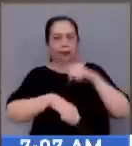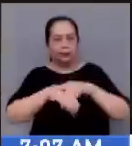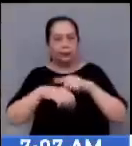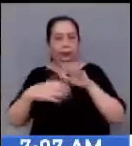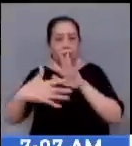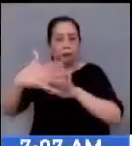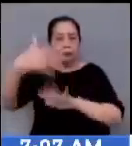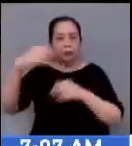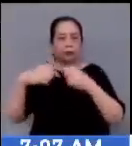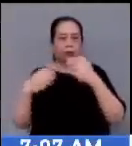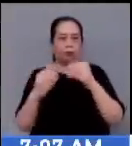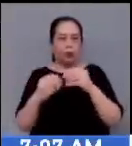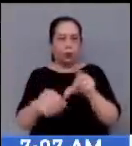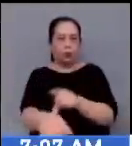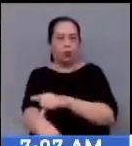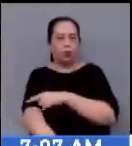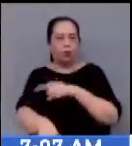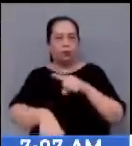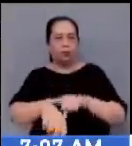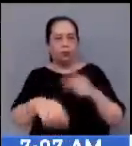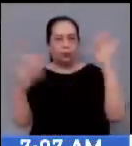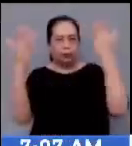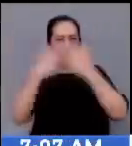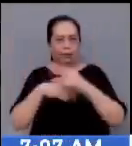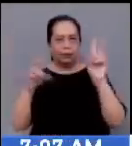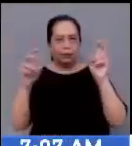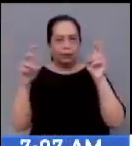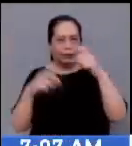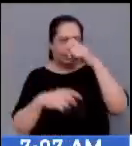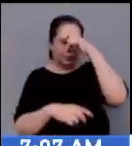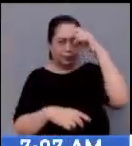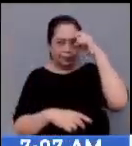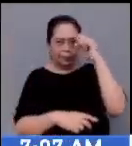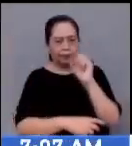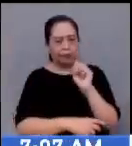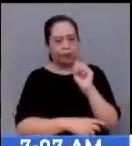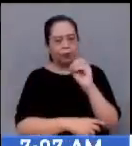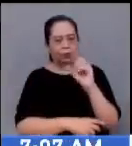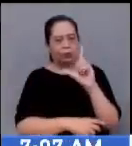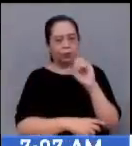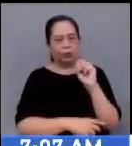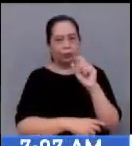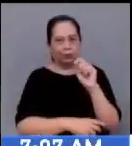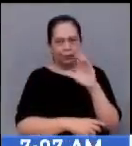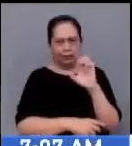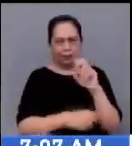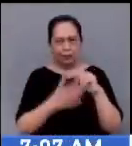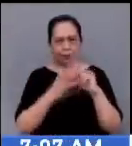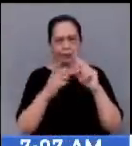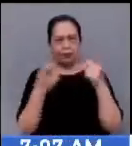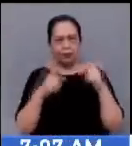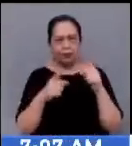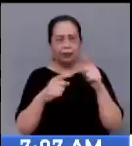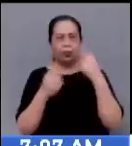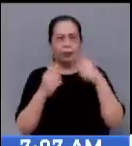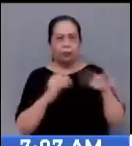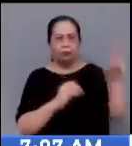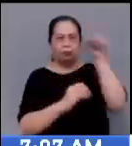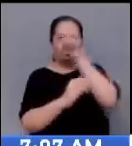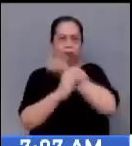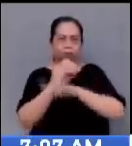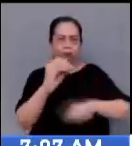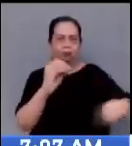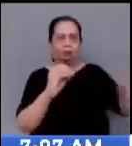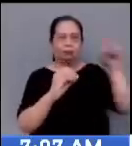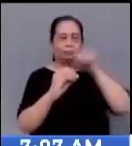pag-asa, ito ay dahil sa tinatawag nating summer solstice o June solstice. Nagaganap ito dahil umiikot ang araw,